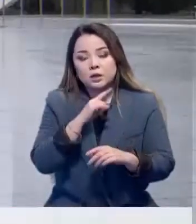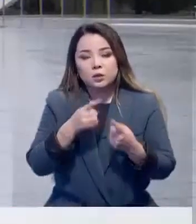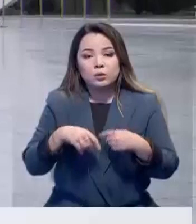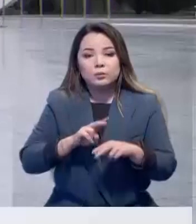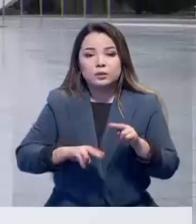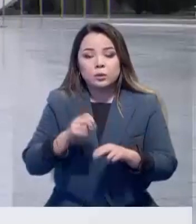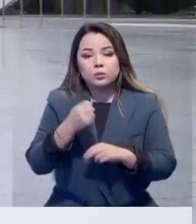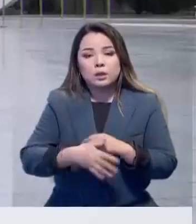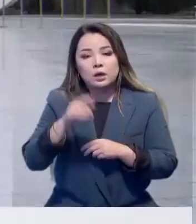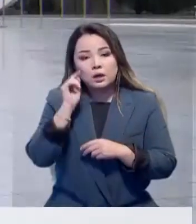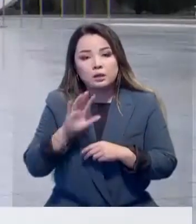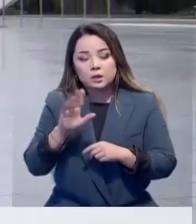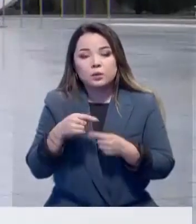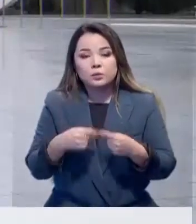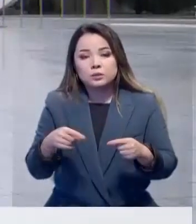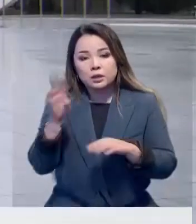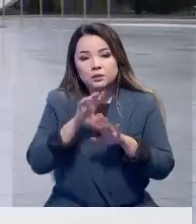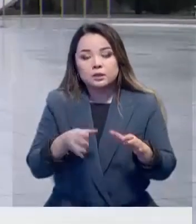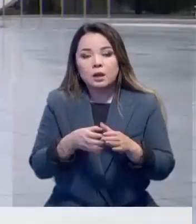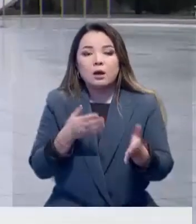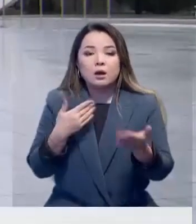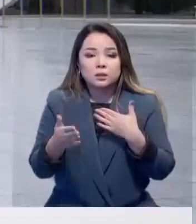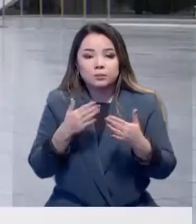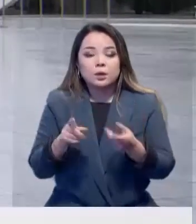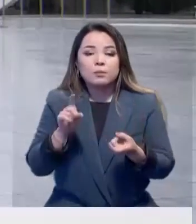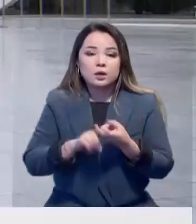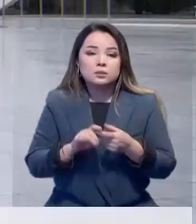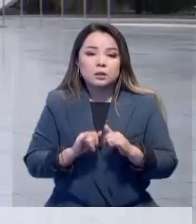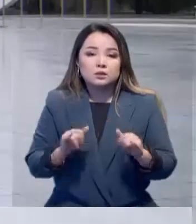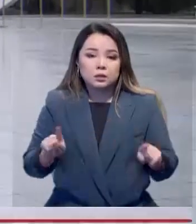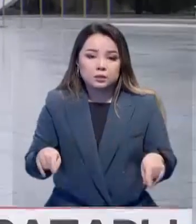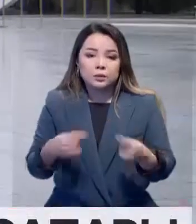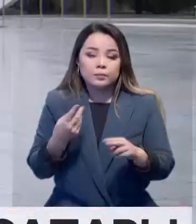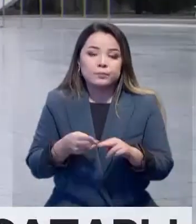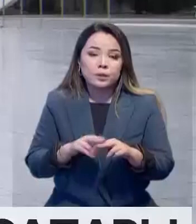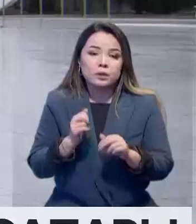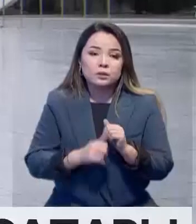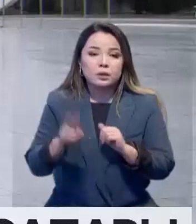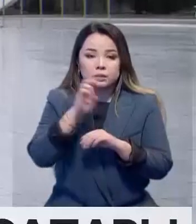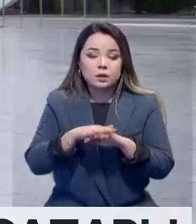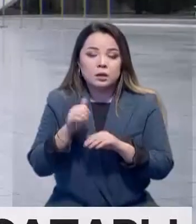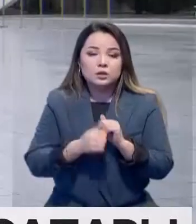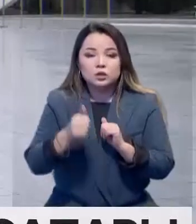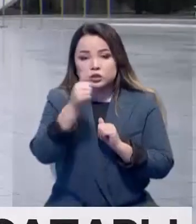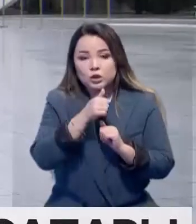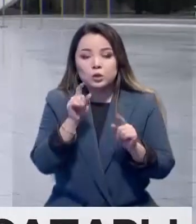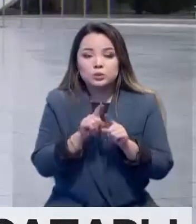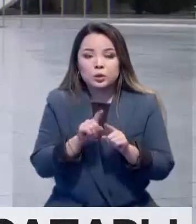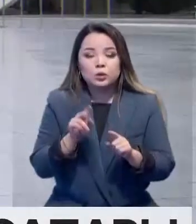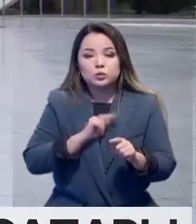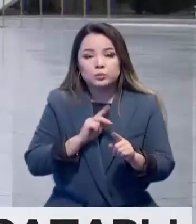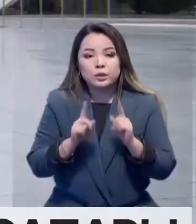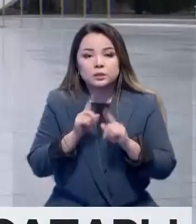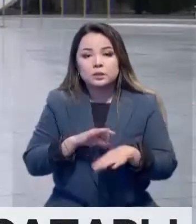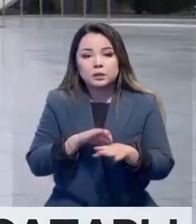Мақсат Орталық Азия елдерінің өзге мемлекеттермен қарым-қатынасын байланысын арттыру. Содан бері әр елде әр жыл сайын ұйымның жұмыс сессиясы өтіп